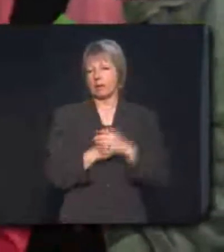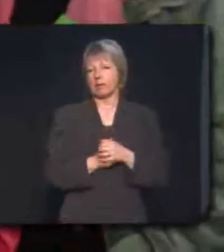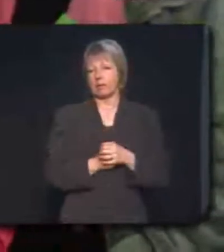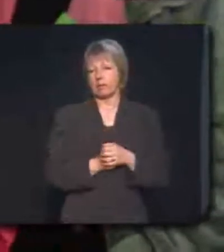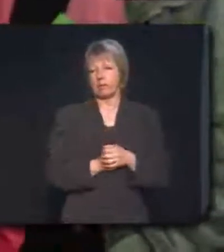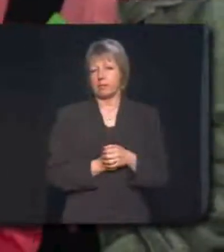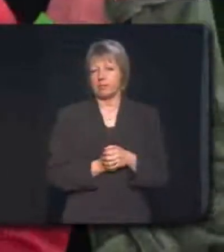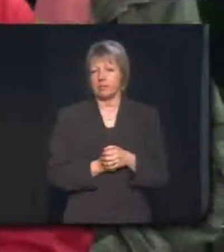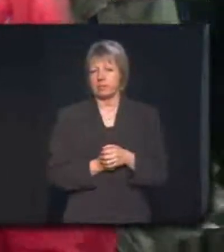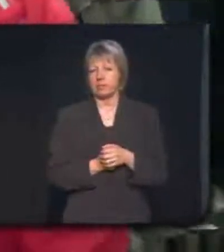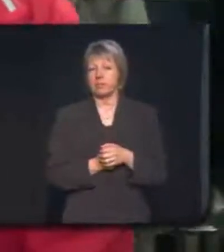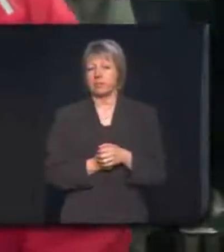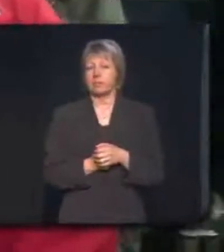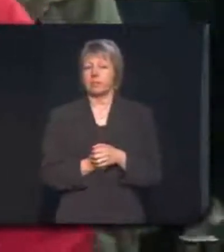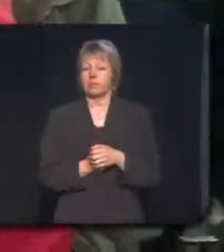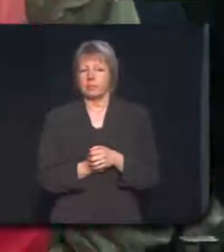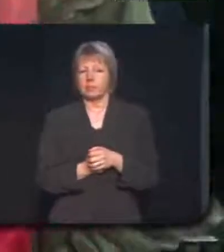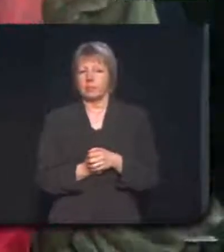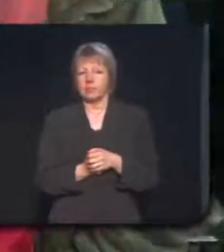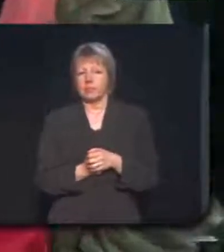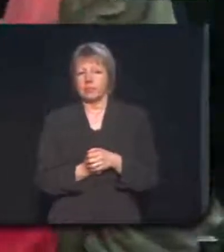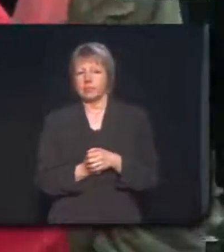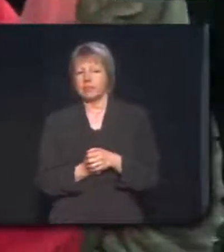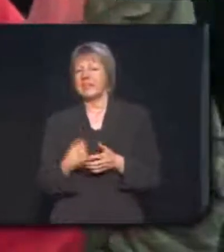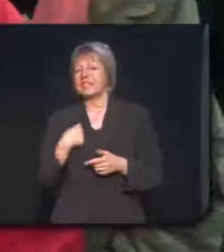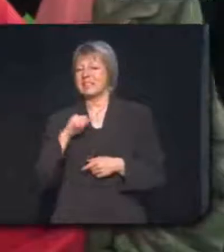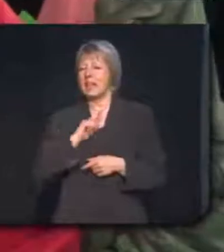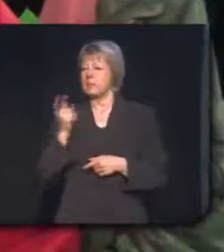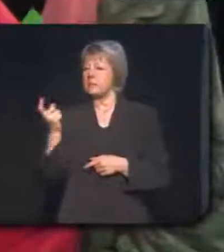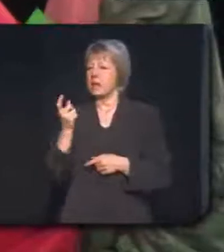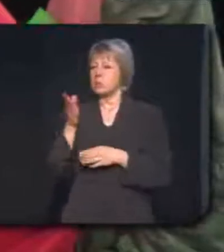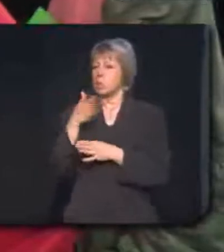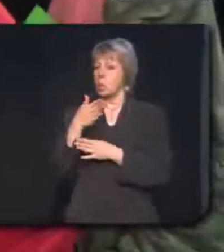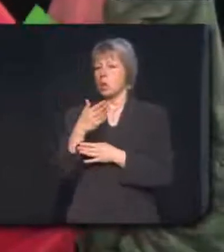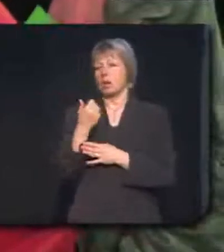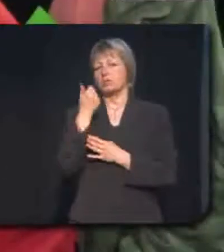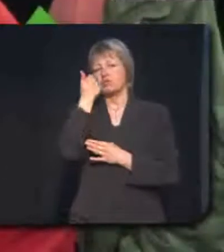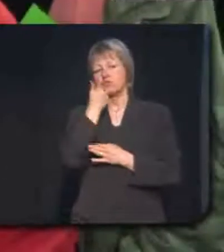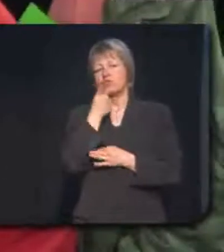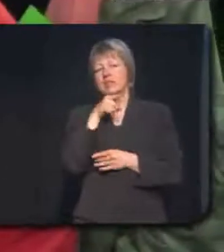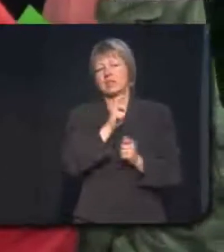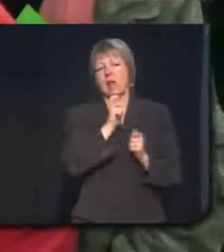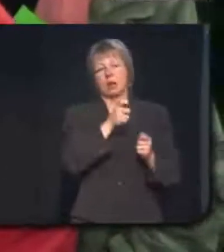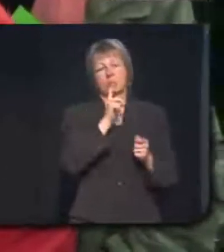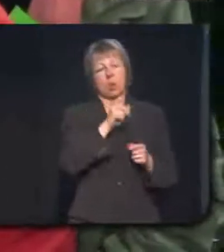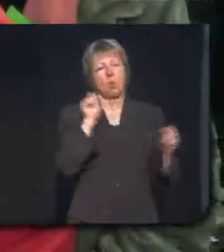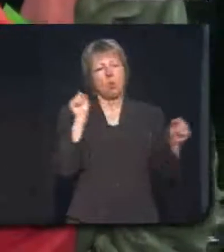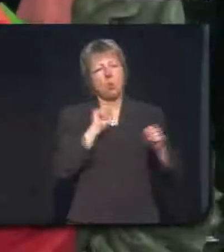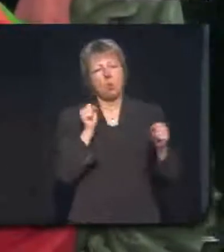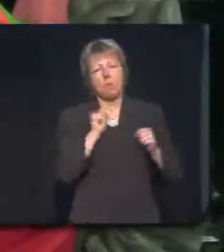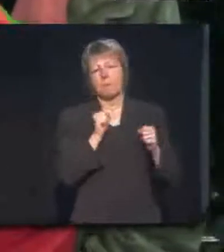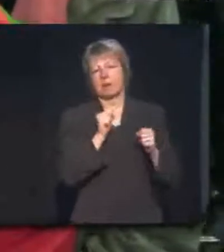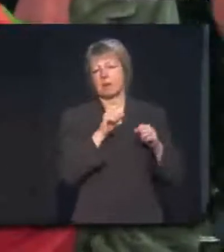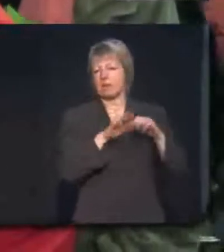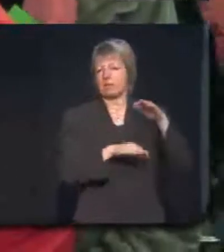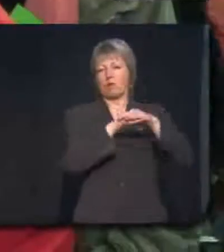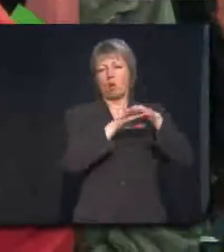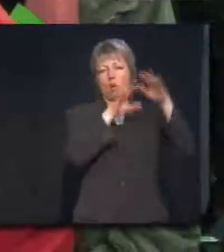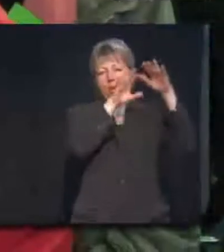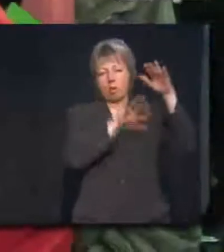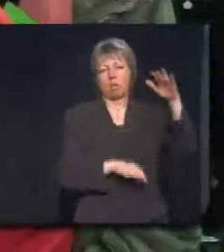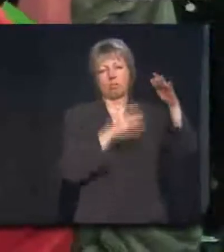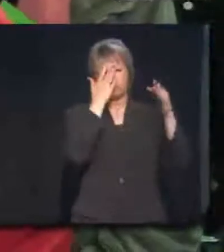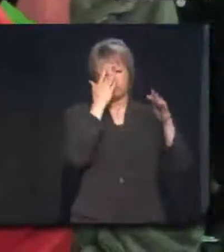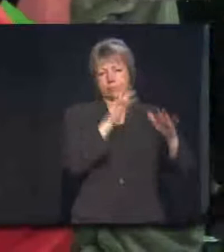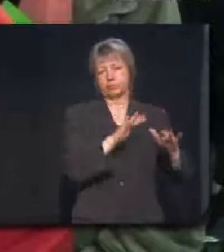Sommerfeld Landesbank Thüringer ich möchte euch wirklich bitte diesen Antrag umfassend anzunehmen es wurde hier schon angesprochen wir haben